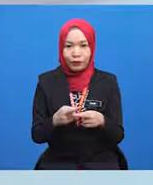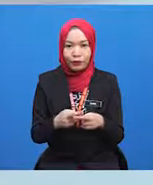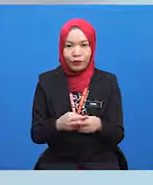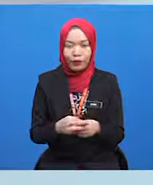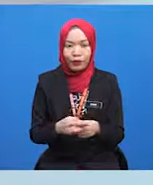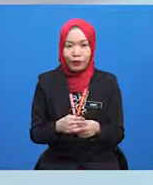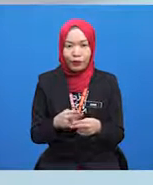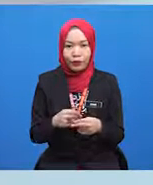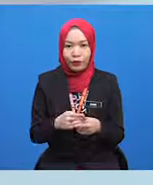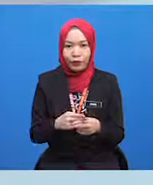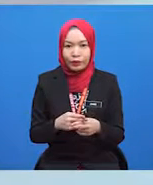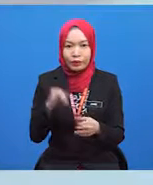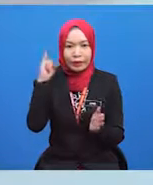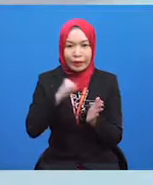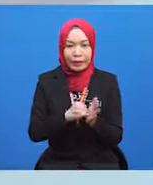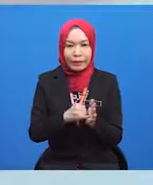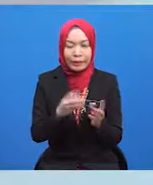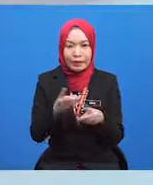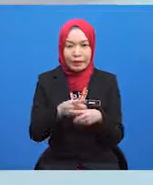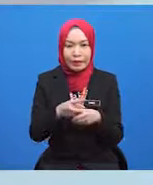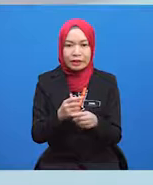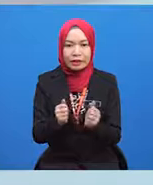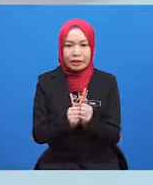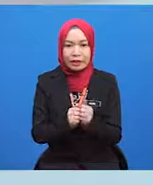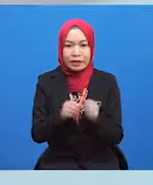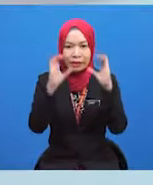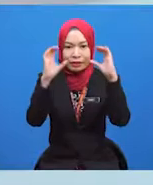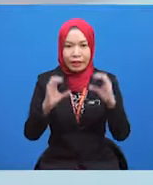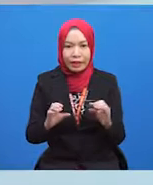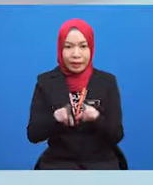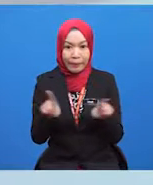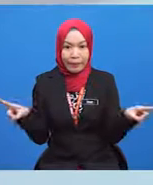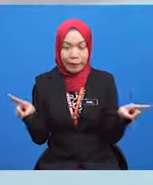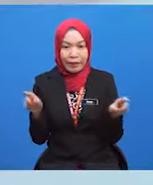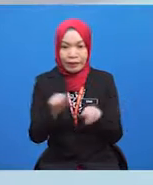tiga teknik yang berbeza menggunakan Adobe Photoshop.